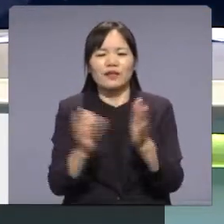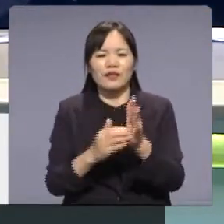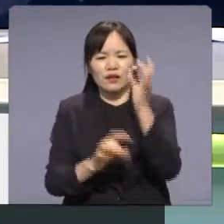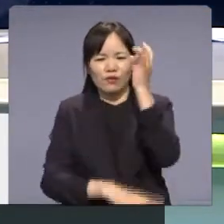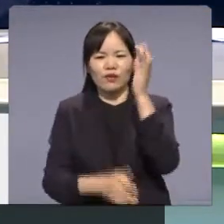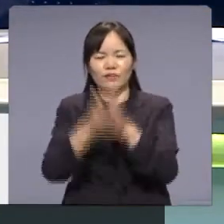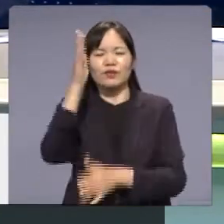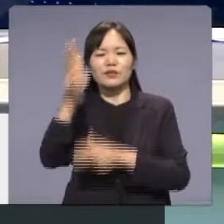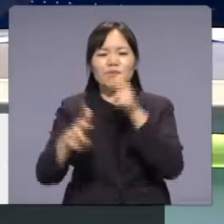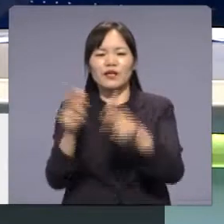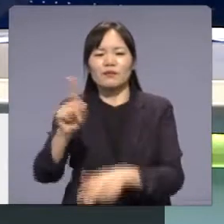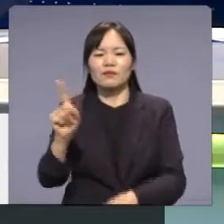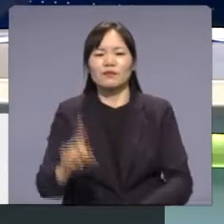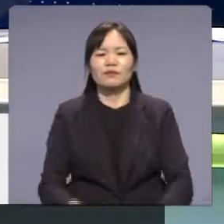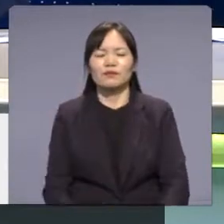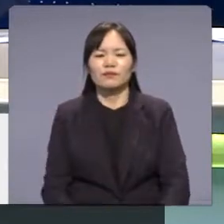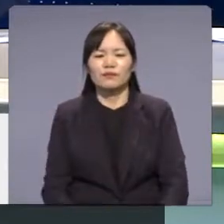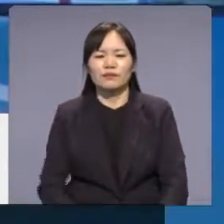사업에는